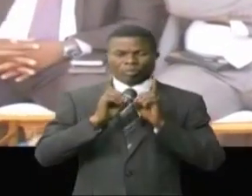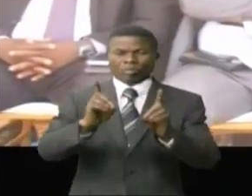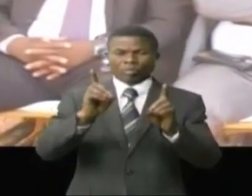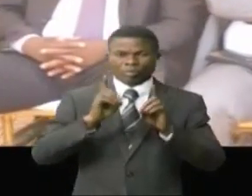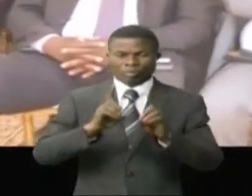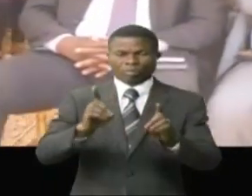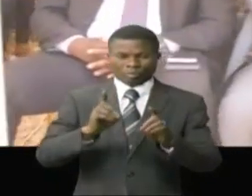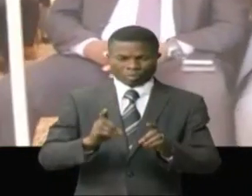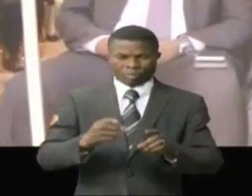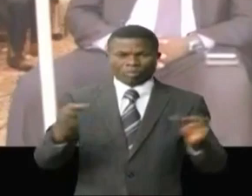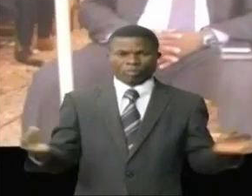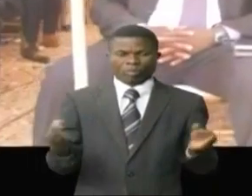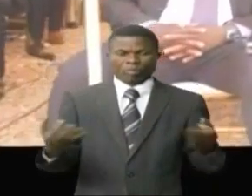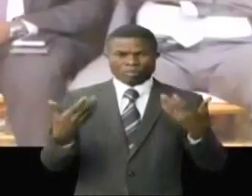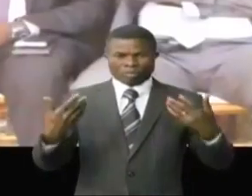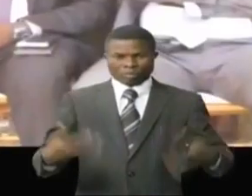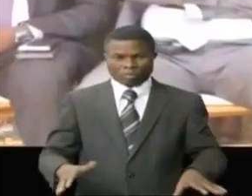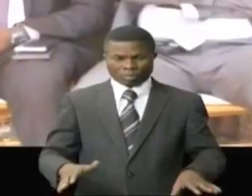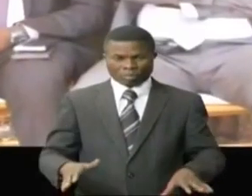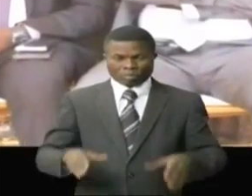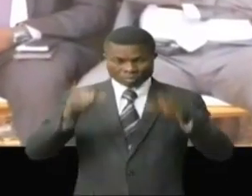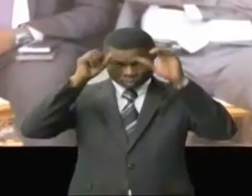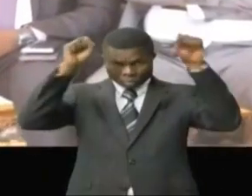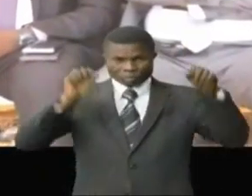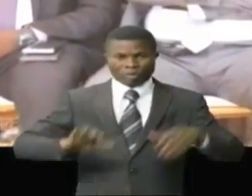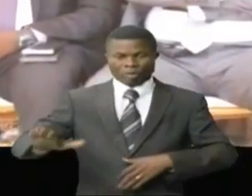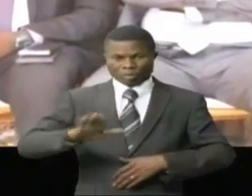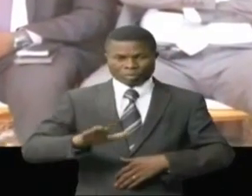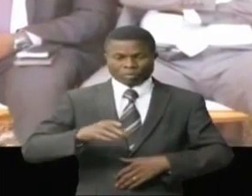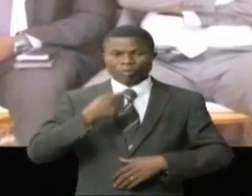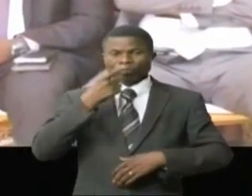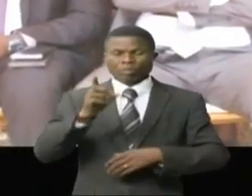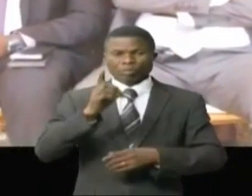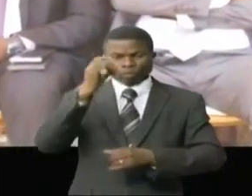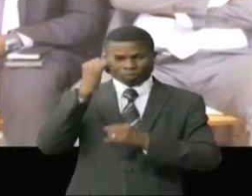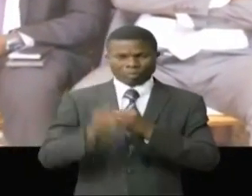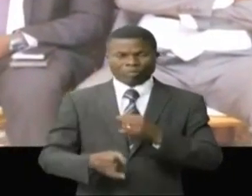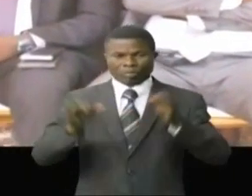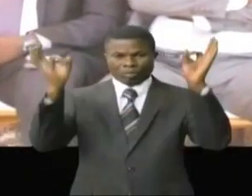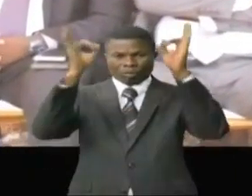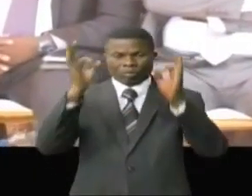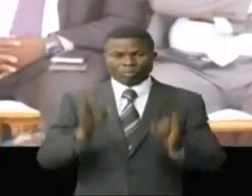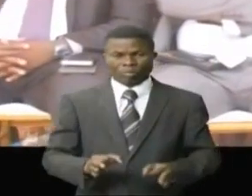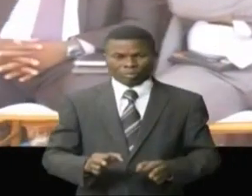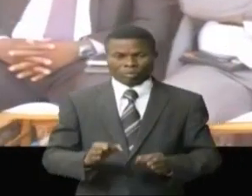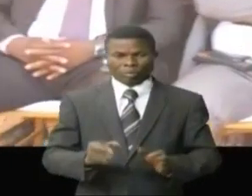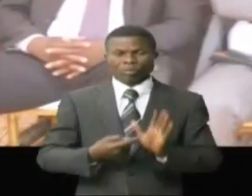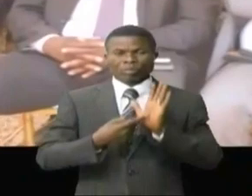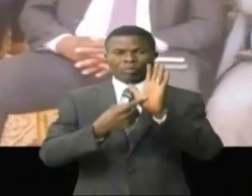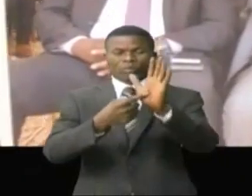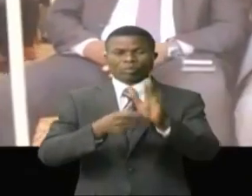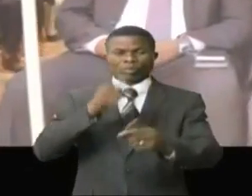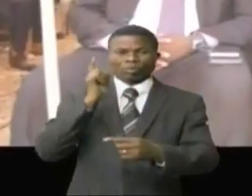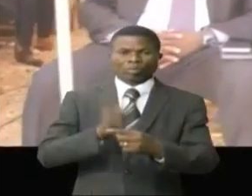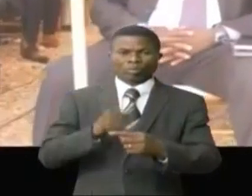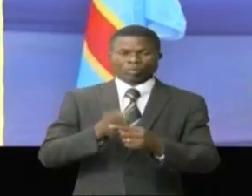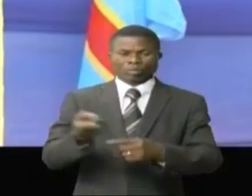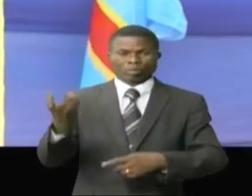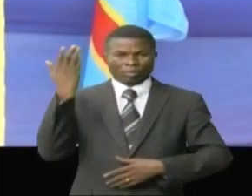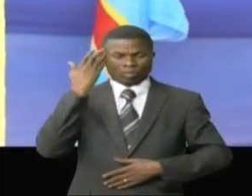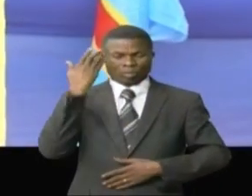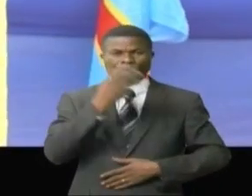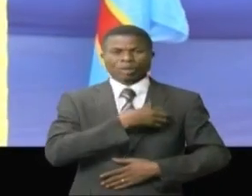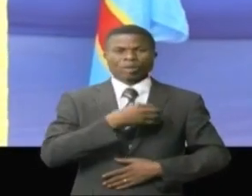des circonstances terminées, le chef de l'État a clôturé le 7e forum d'Expo Béton. Mesdames et